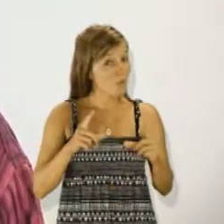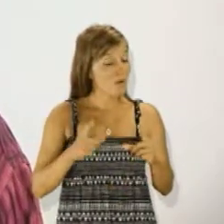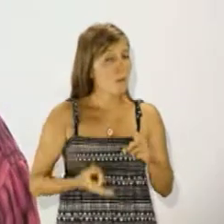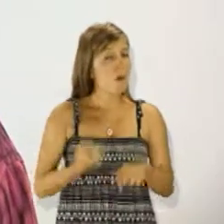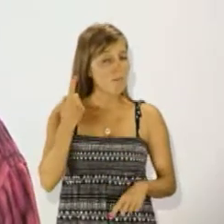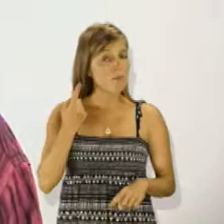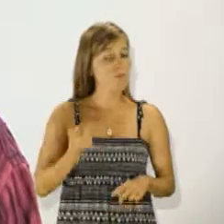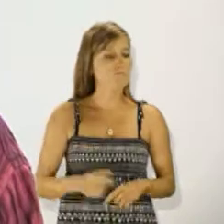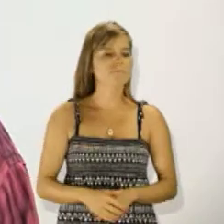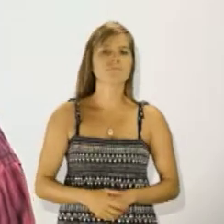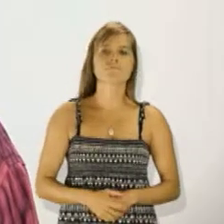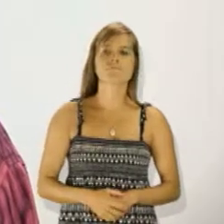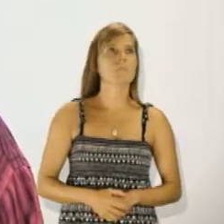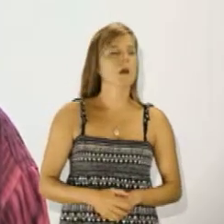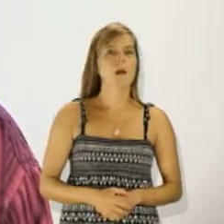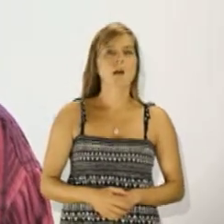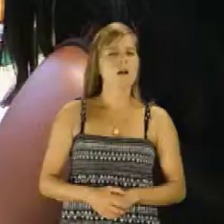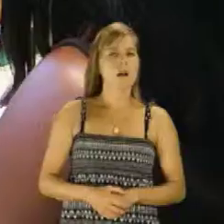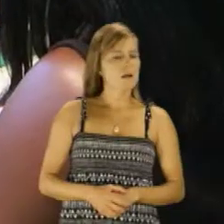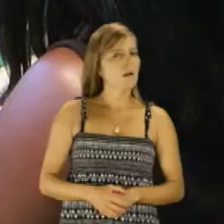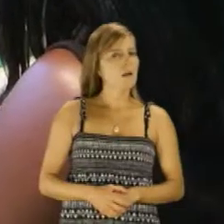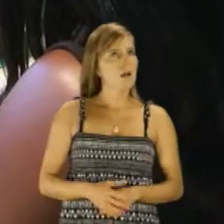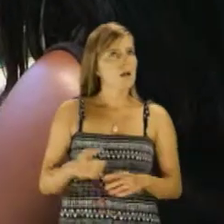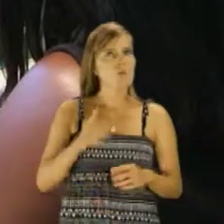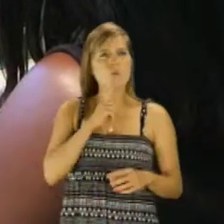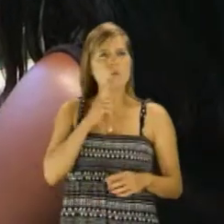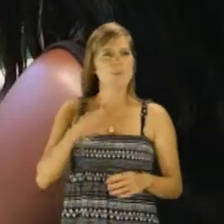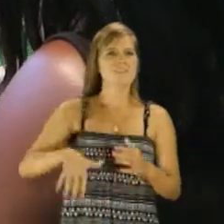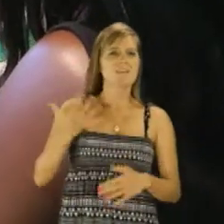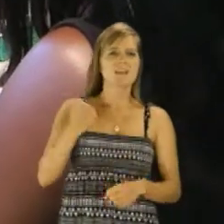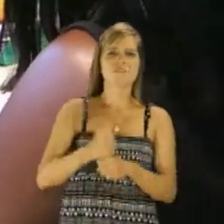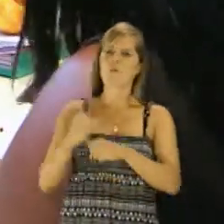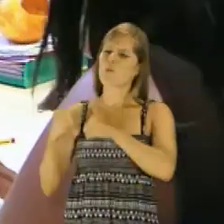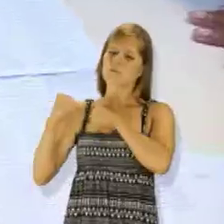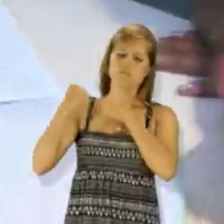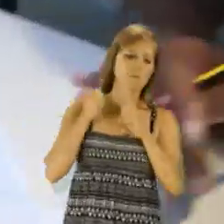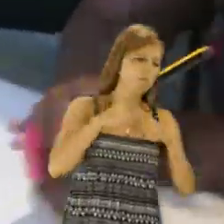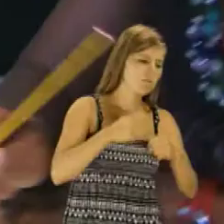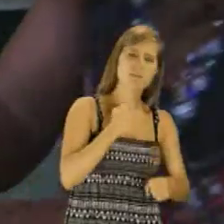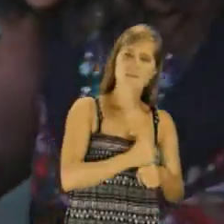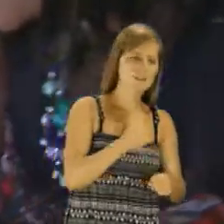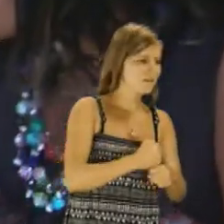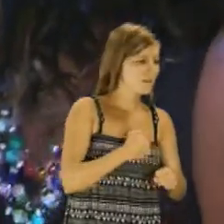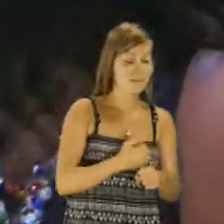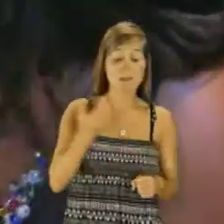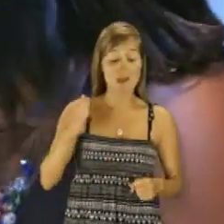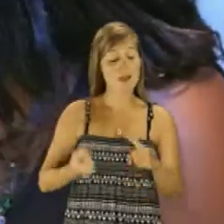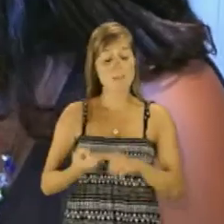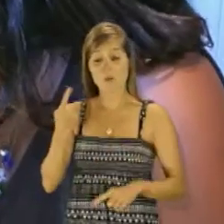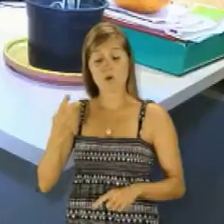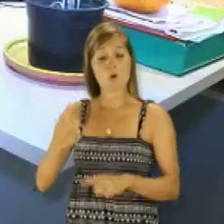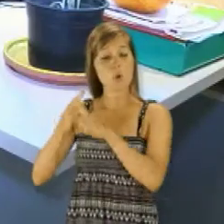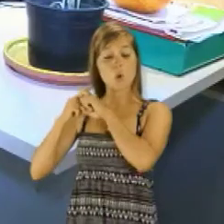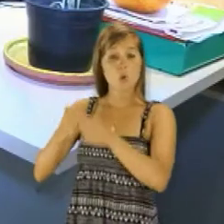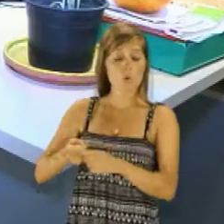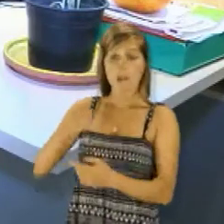que c'est très facile de dire, ah ben, je travaille depuis 15 ans, j'ai droit à la VAE. Non, il faut quand même prouver qu'on a